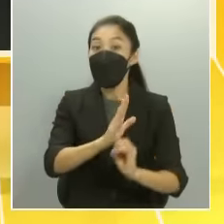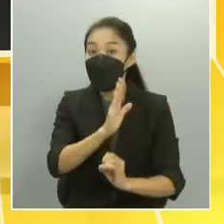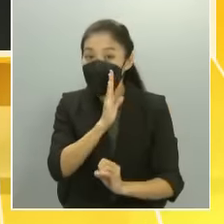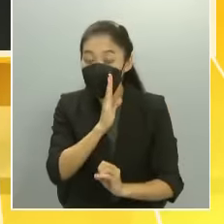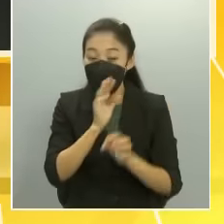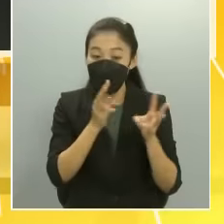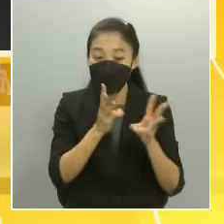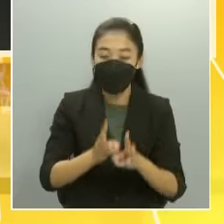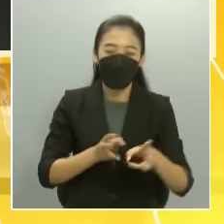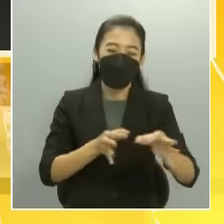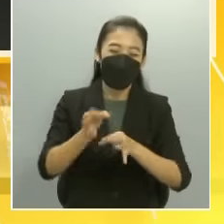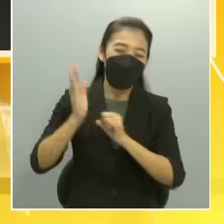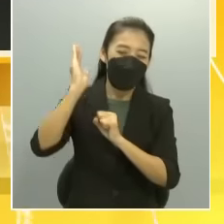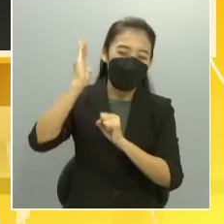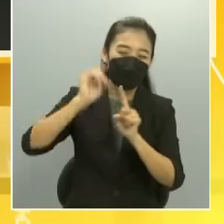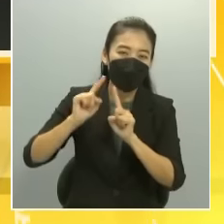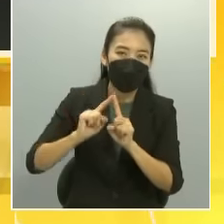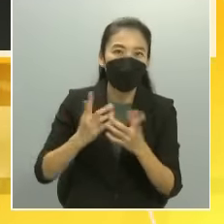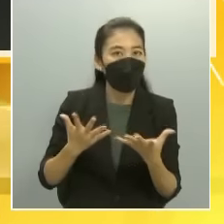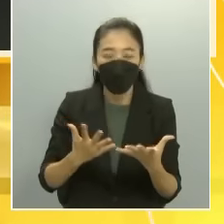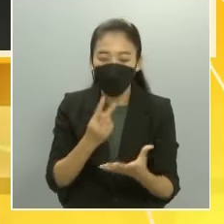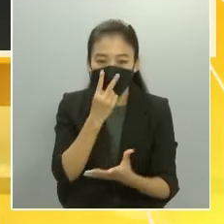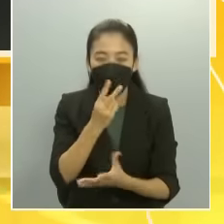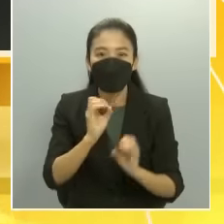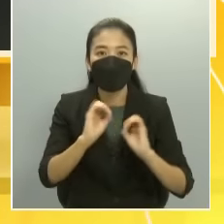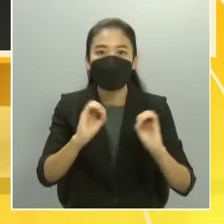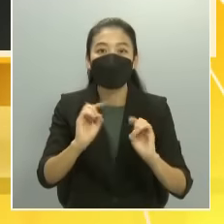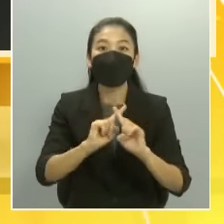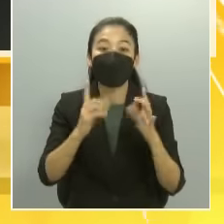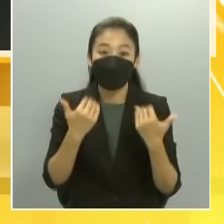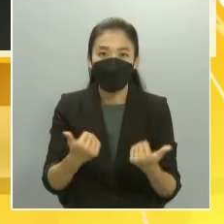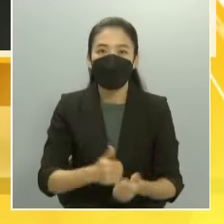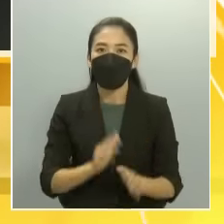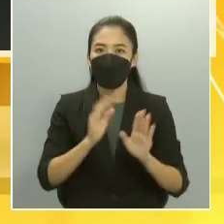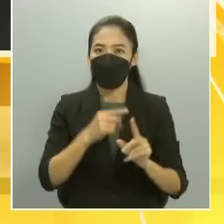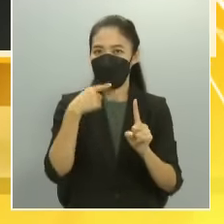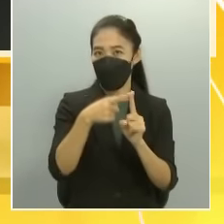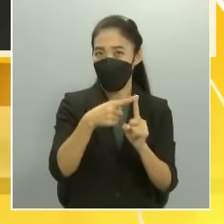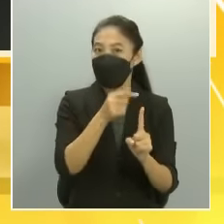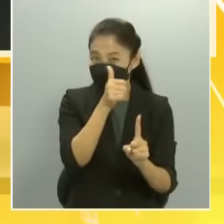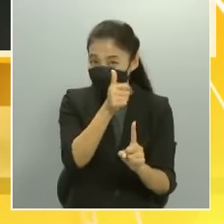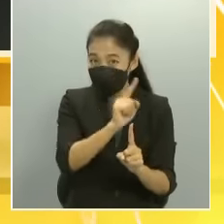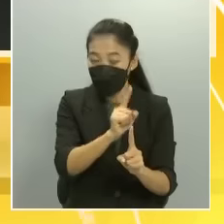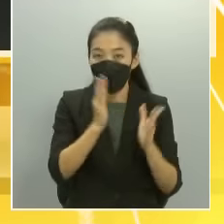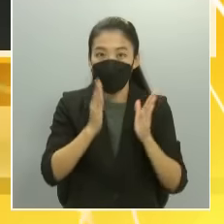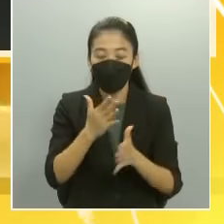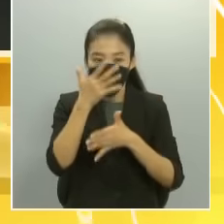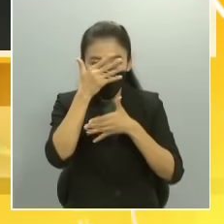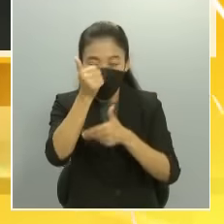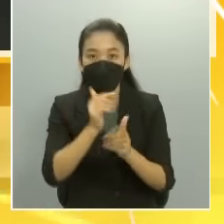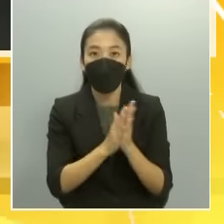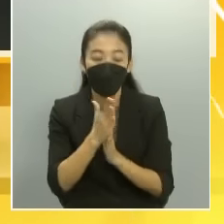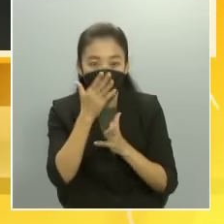แบบนี้แต่มันมีมุมบวกมุมลบมุมบวกก็คือว่าโอ้คนตื่นเต้นติดตามมุมลบก็